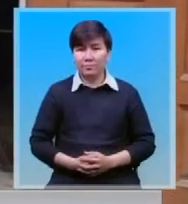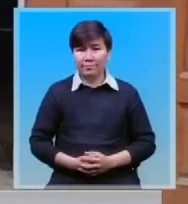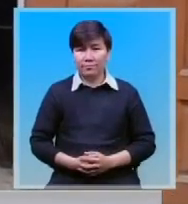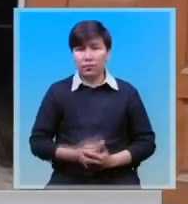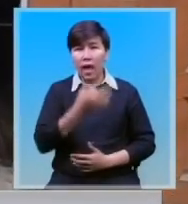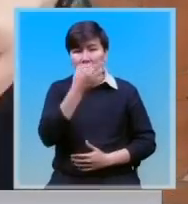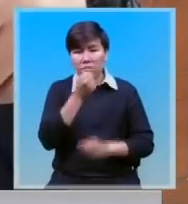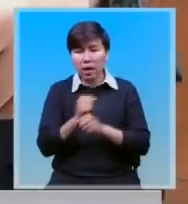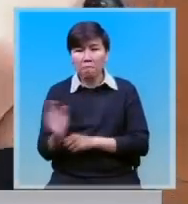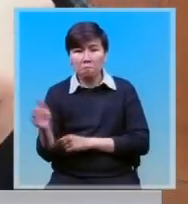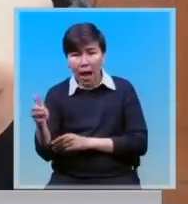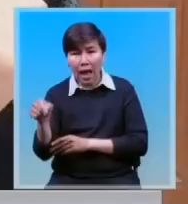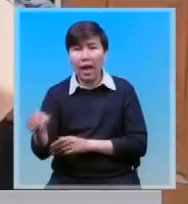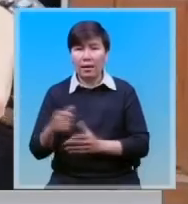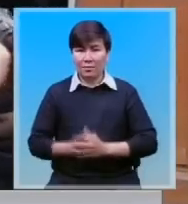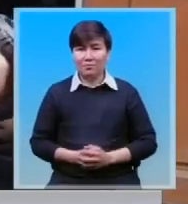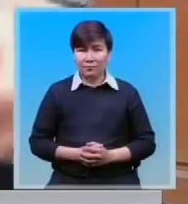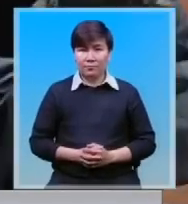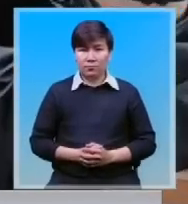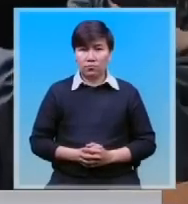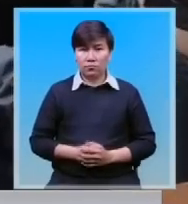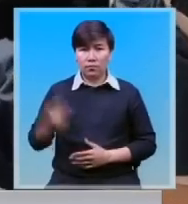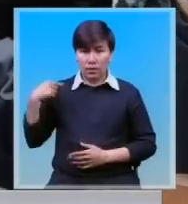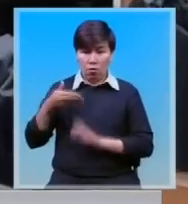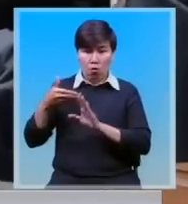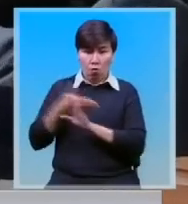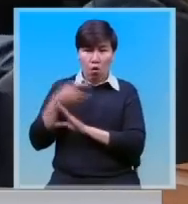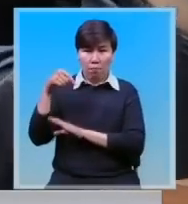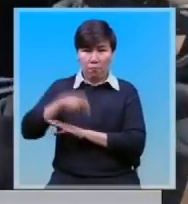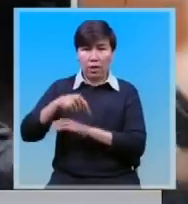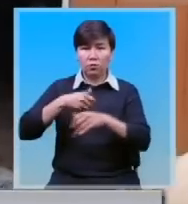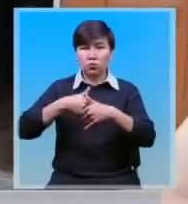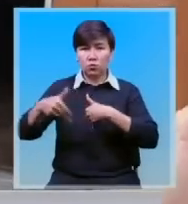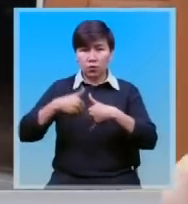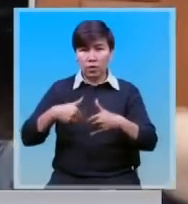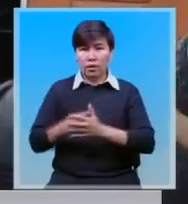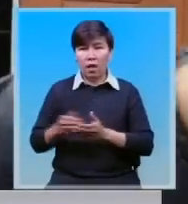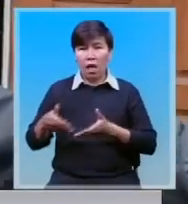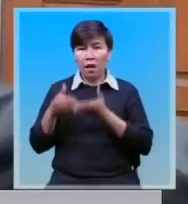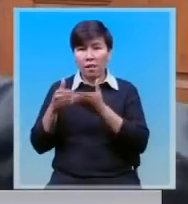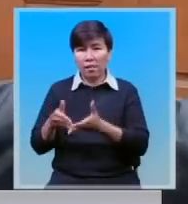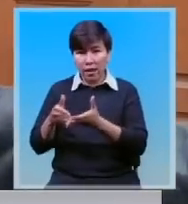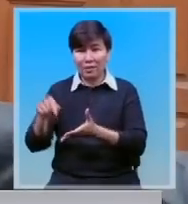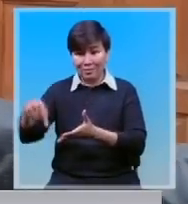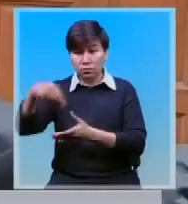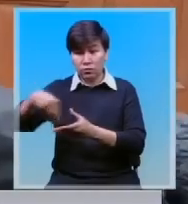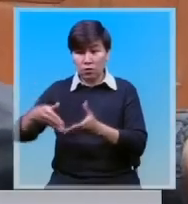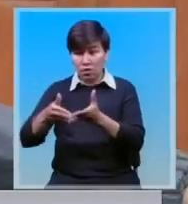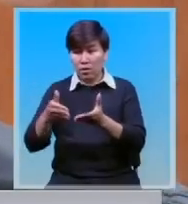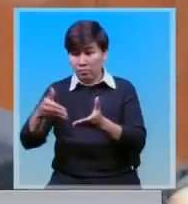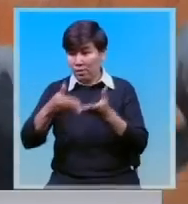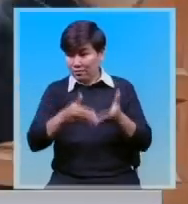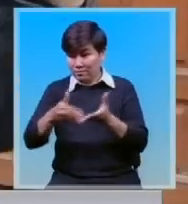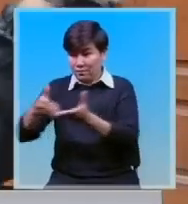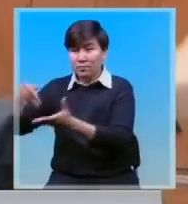ทำประมงพื้นบ้านก่อนที่เราจะเดินทางมาที่เกาะแรดนะคะชาวประมงพื้นบ้านก็ได้นำเรือประมงเนี่ยที่จอดอยู่หลบฝนหลบ